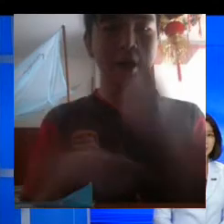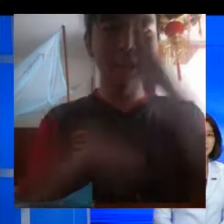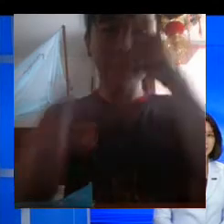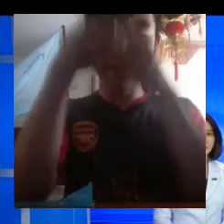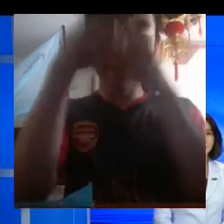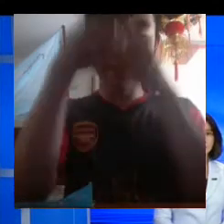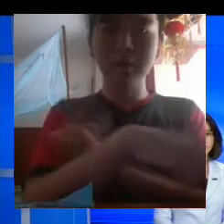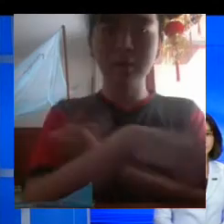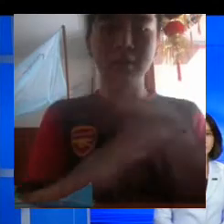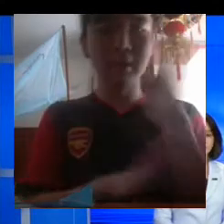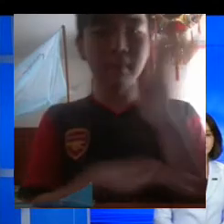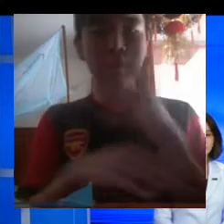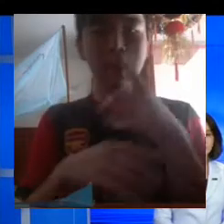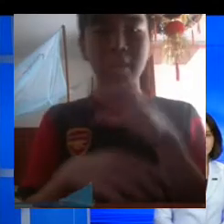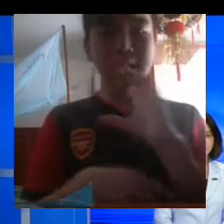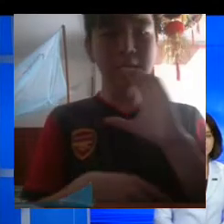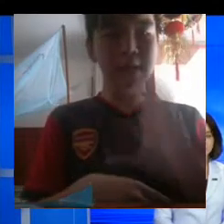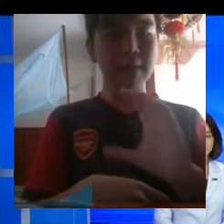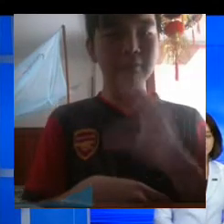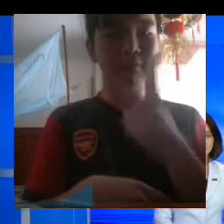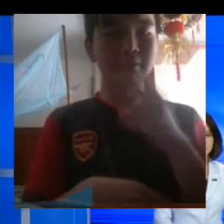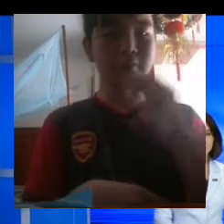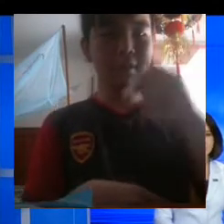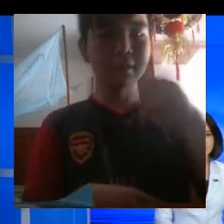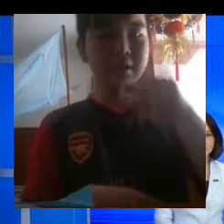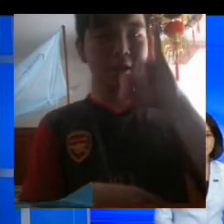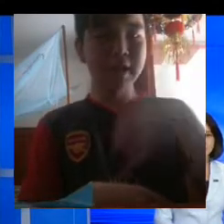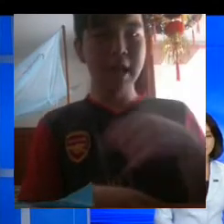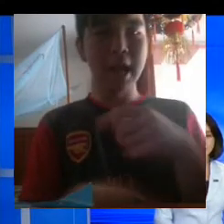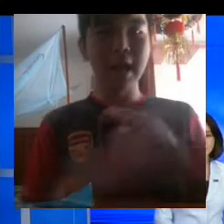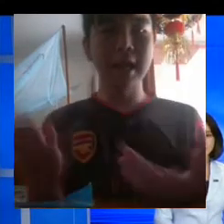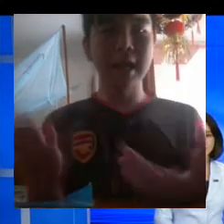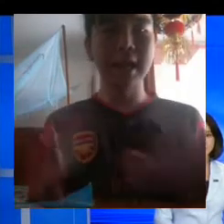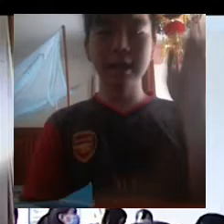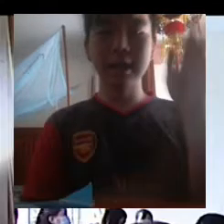quy trình ngăn chặn nguy cơ lây nhiễm chéo COVID-19 cho các y bác sĩ.